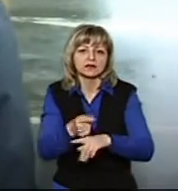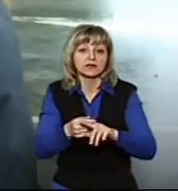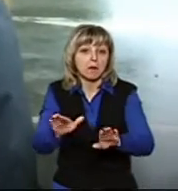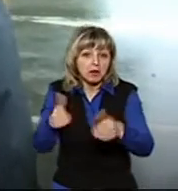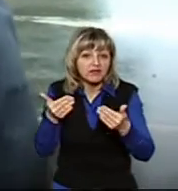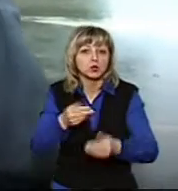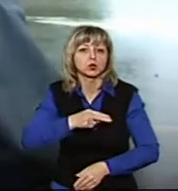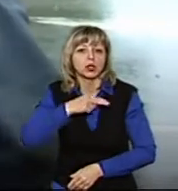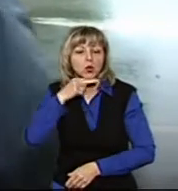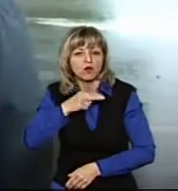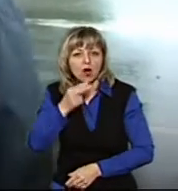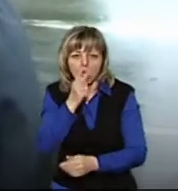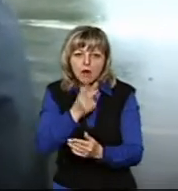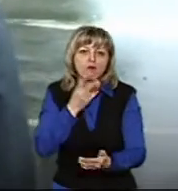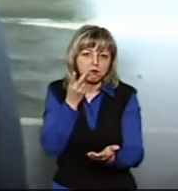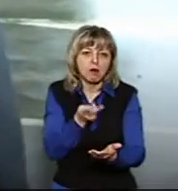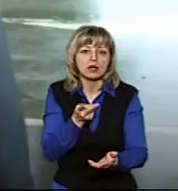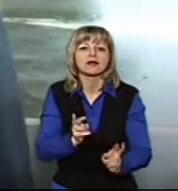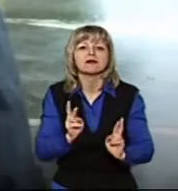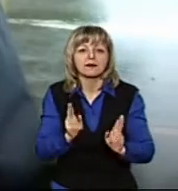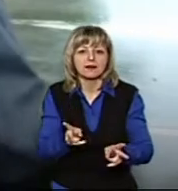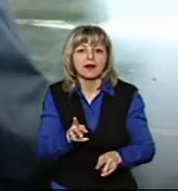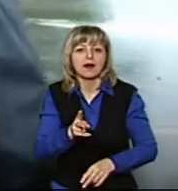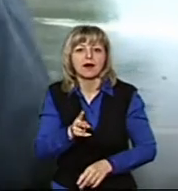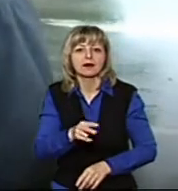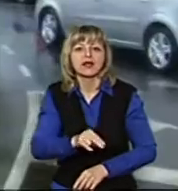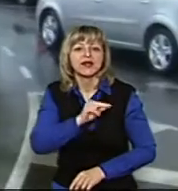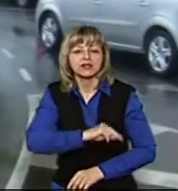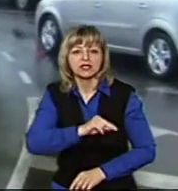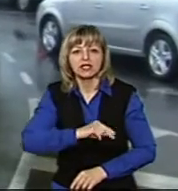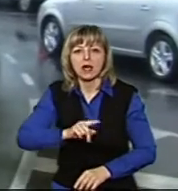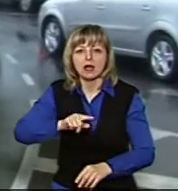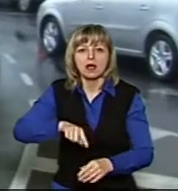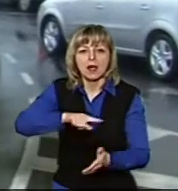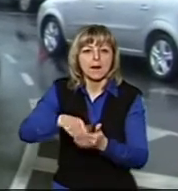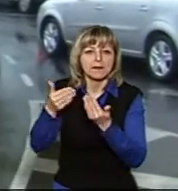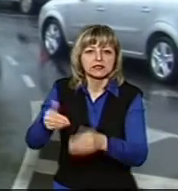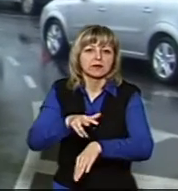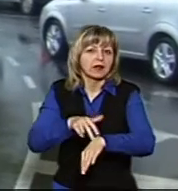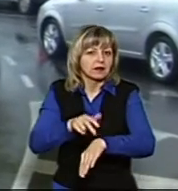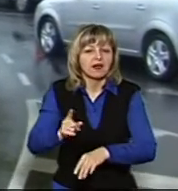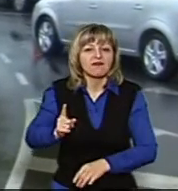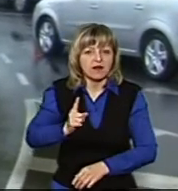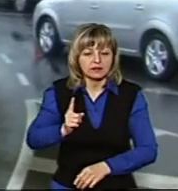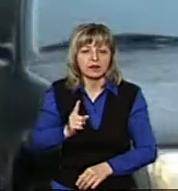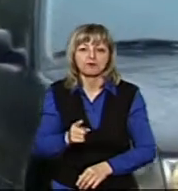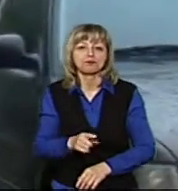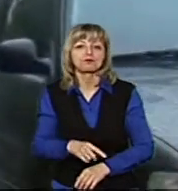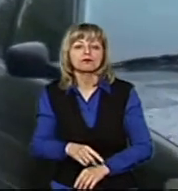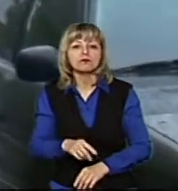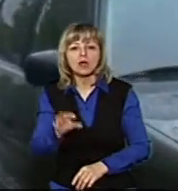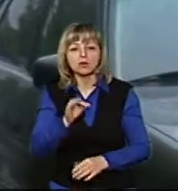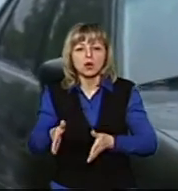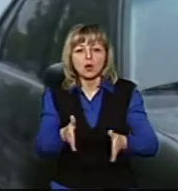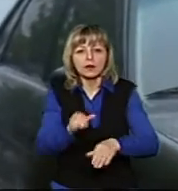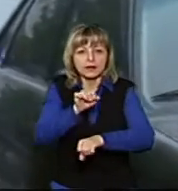привернути увагу, показати, як діє муніципальна варта. Водій Роман, який не назвав свого прізвища, каже, про